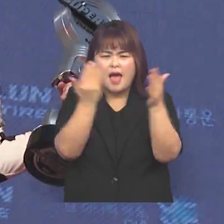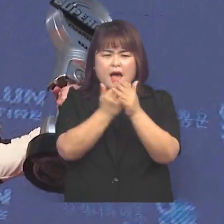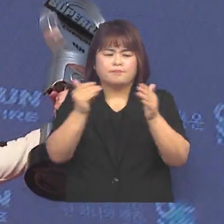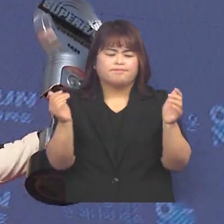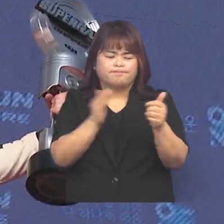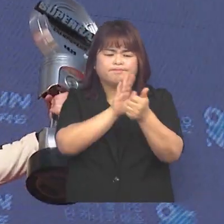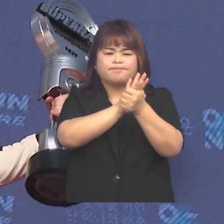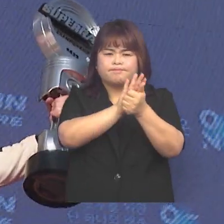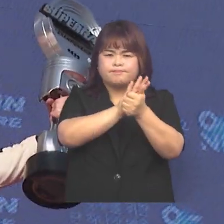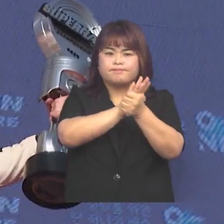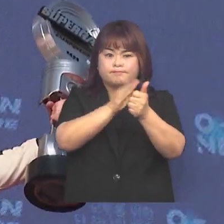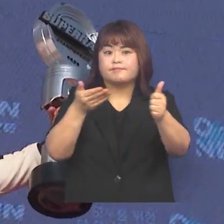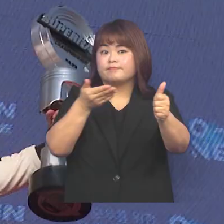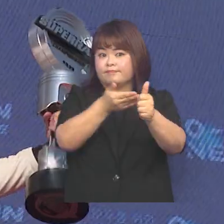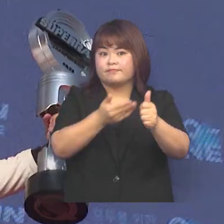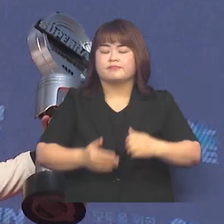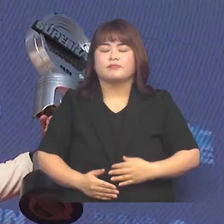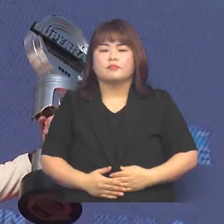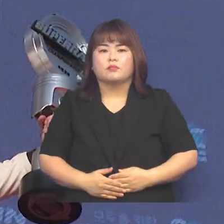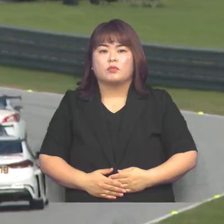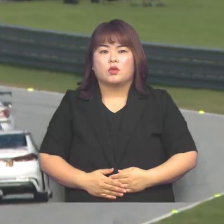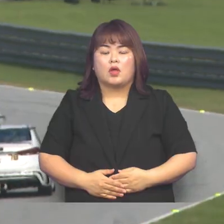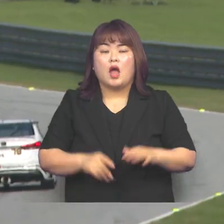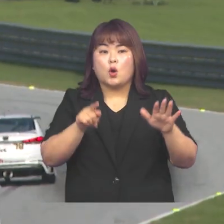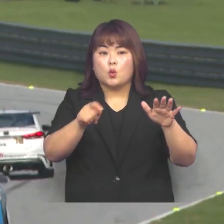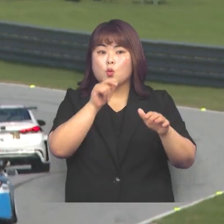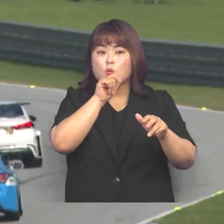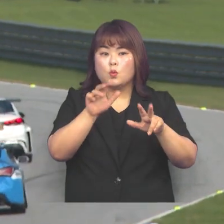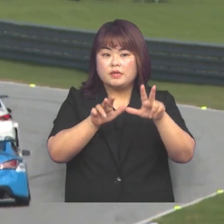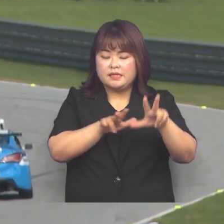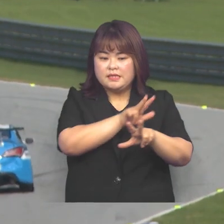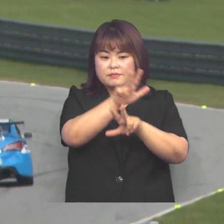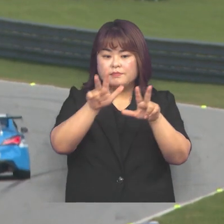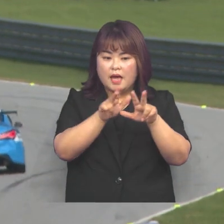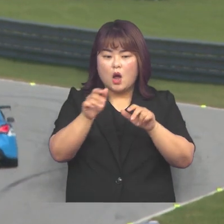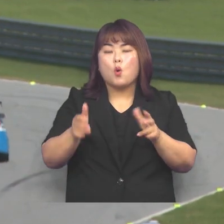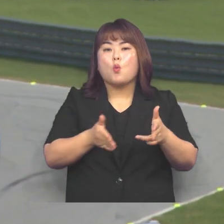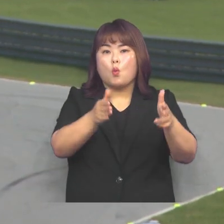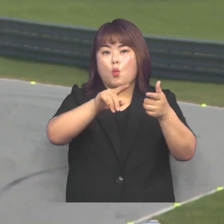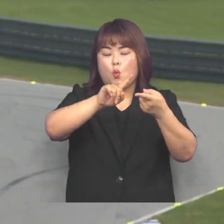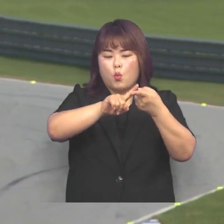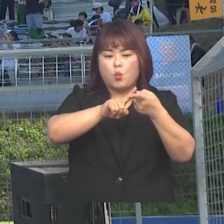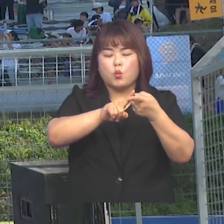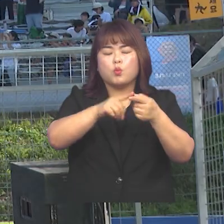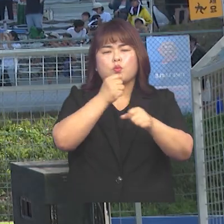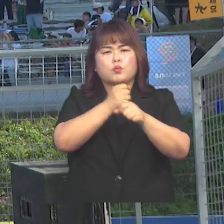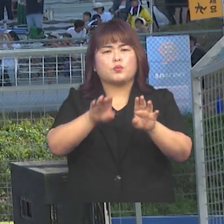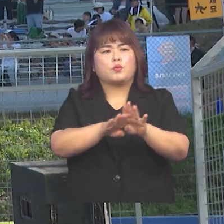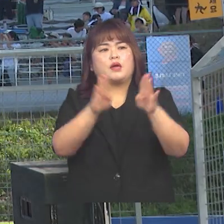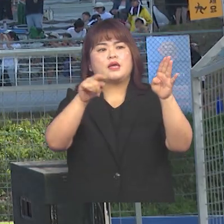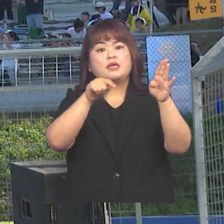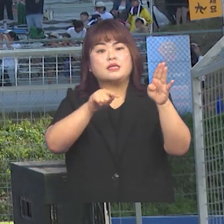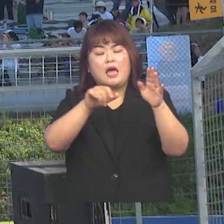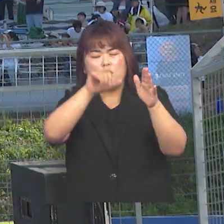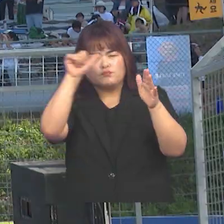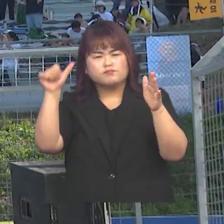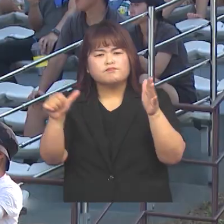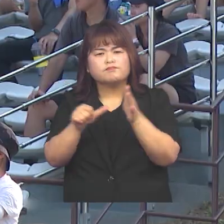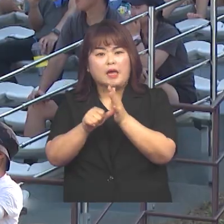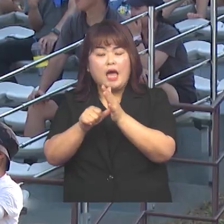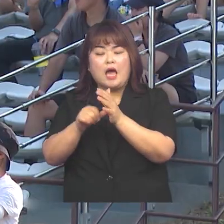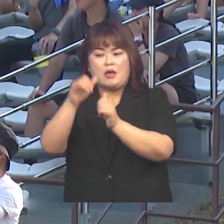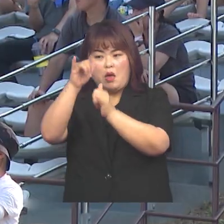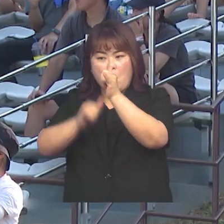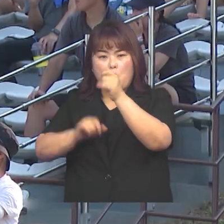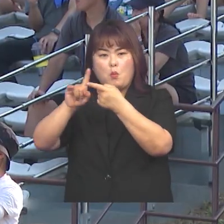챙기고 지원했습니다. 용인 스피드웨이에서 열린 이번 대회는 슈퍼레이스 창설 이후 단일 기준 대회 역사상